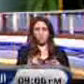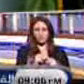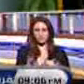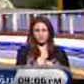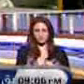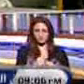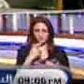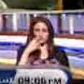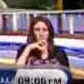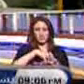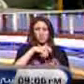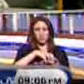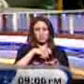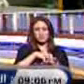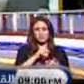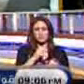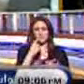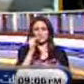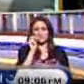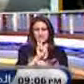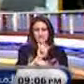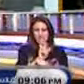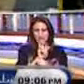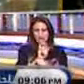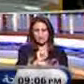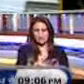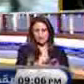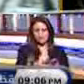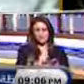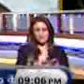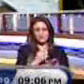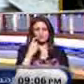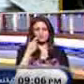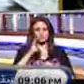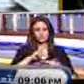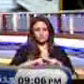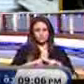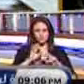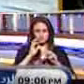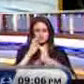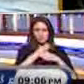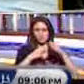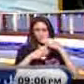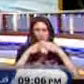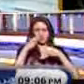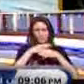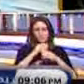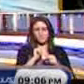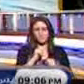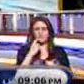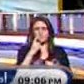الوحدة السكنية التي تحصل على قرض تعاوني من الهيئة العامة لتعاونيات البناء والإسكان